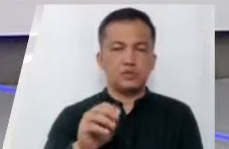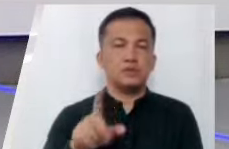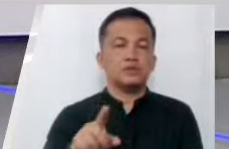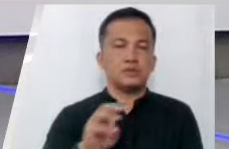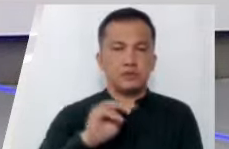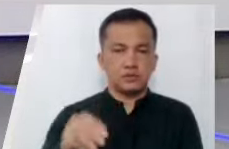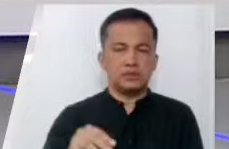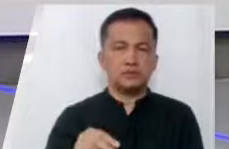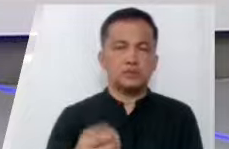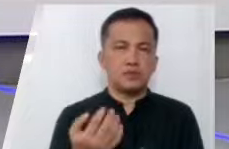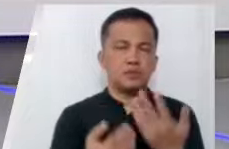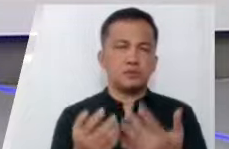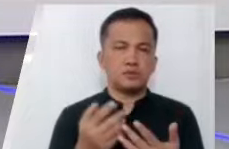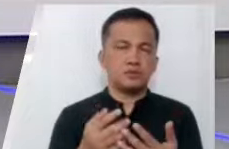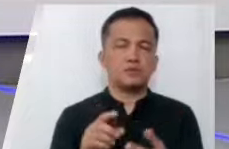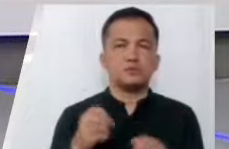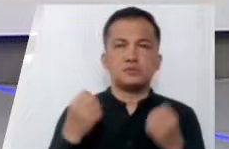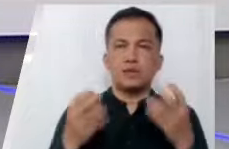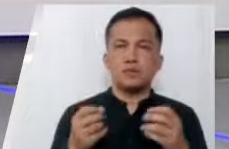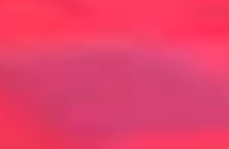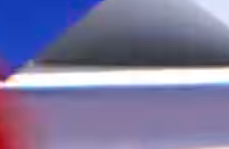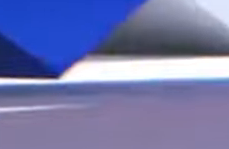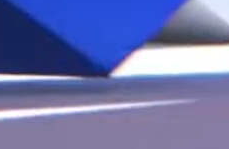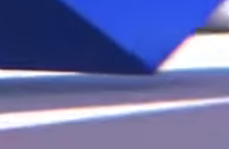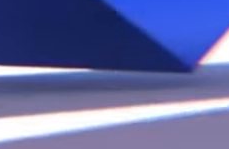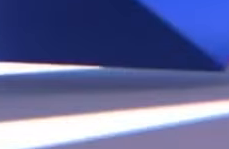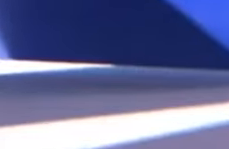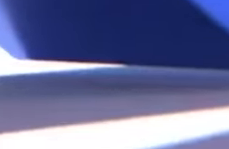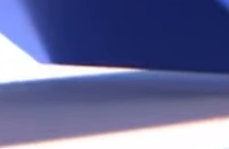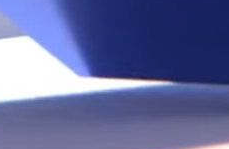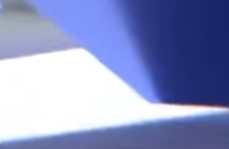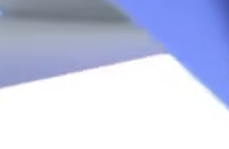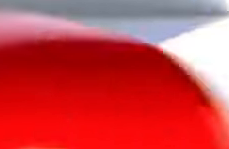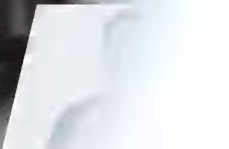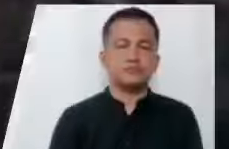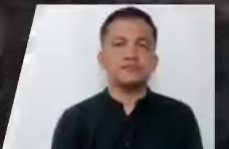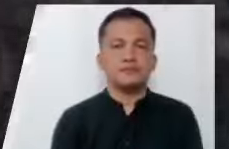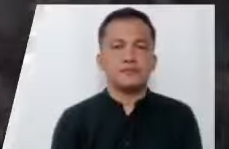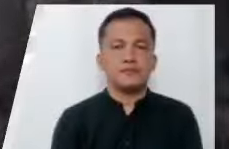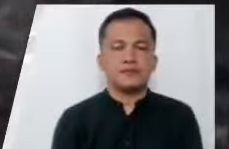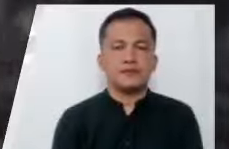apektado, iyan ang tinutukan ni Darlene Kai.